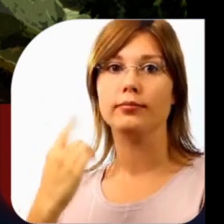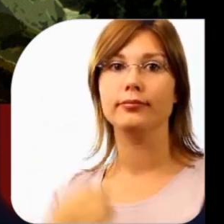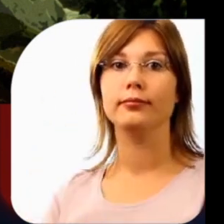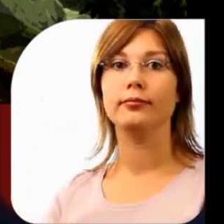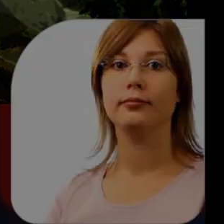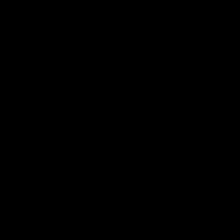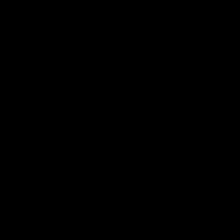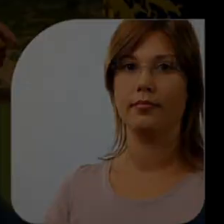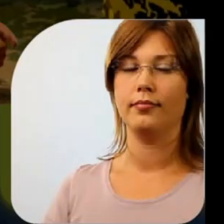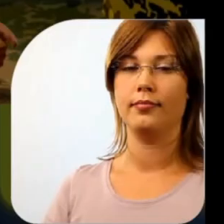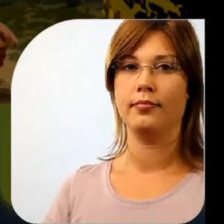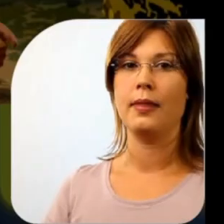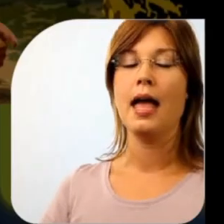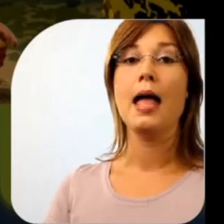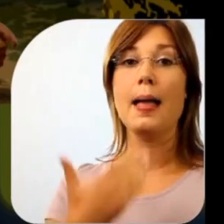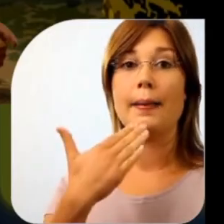courage.